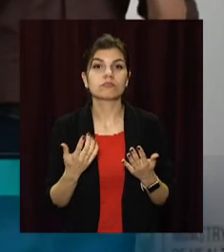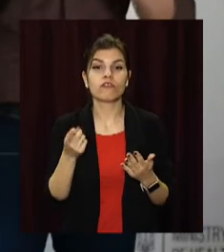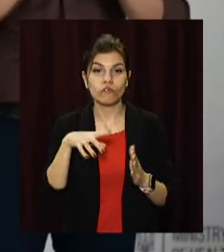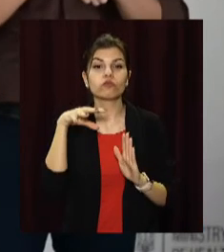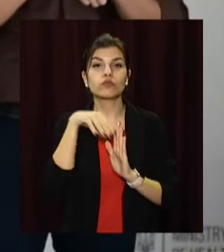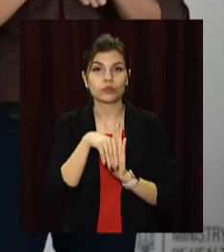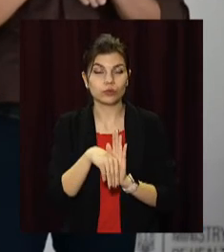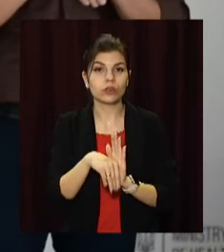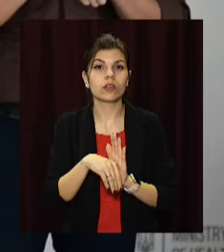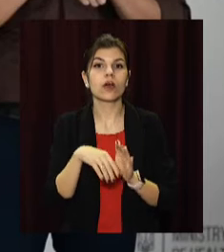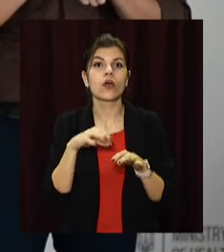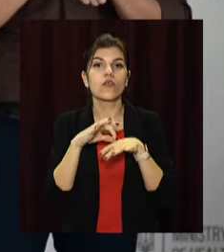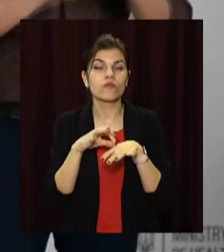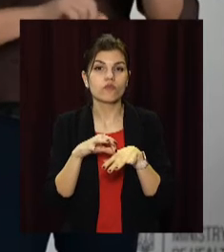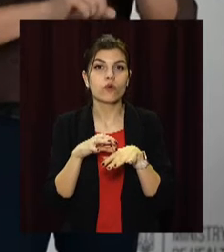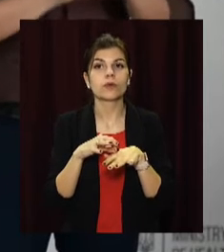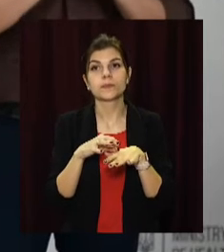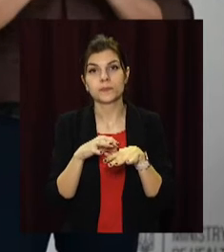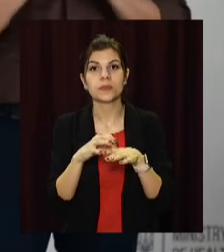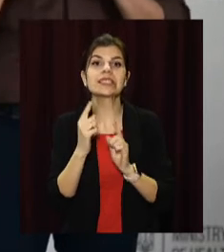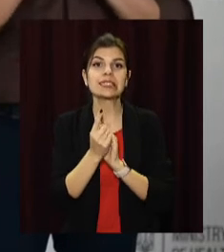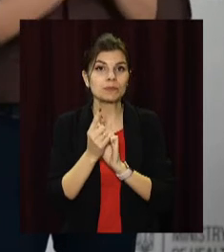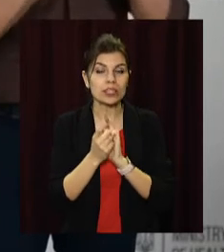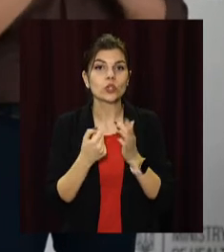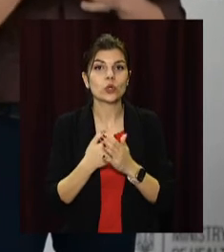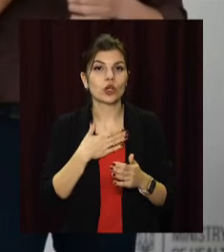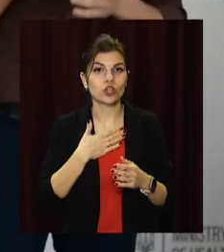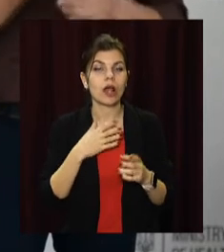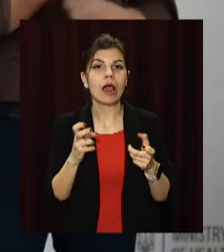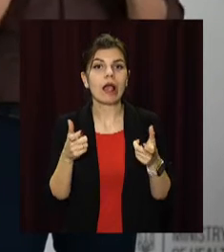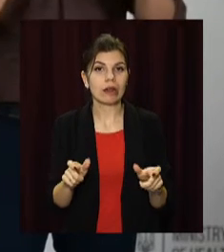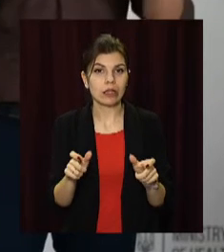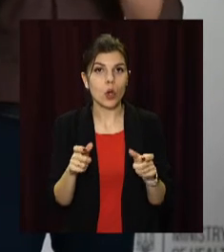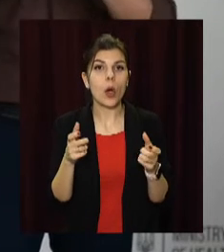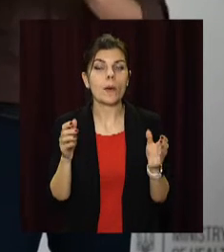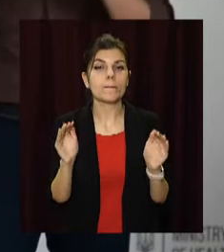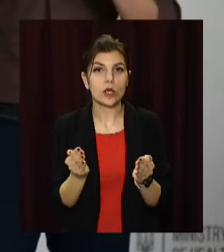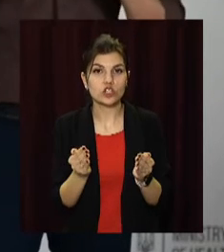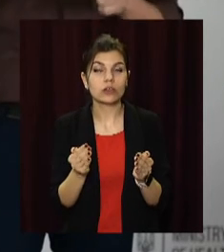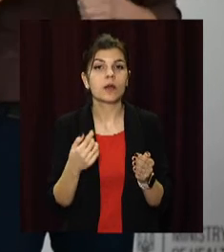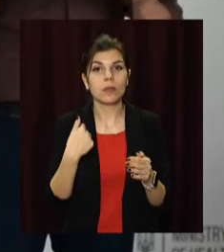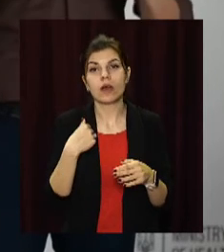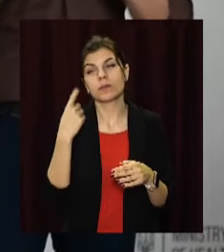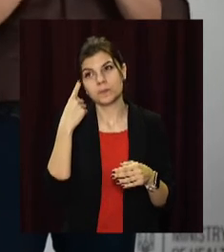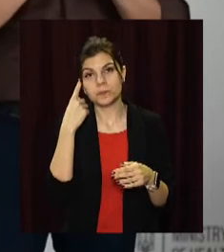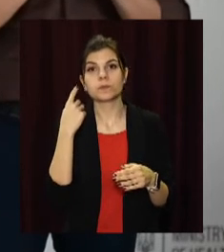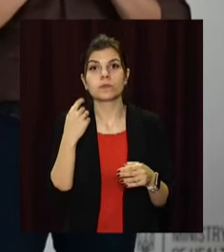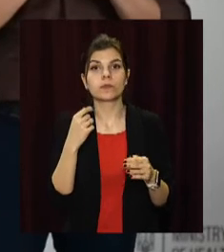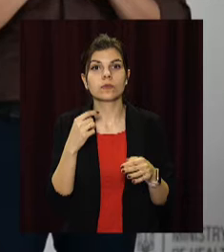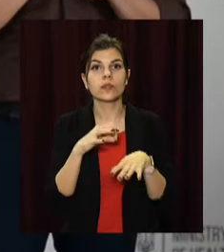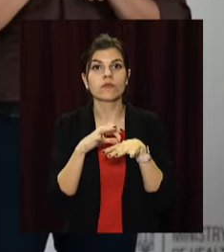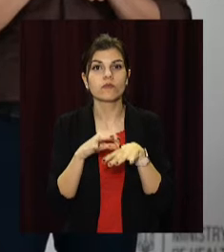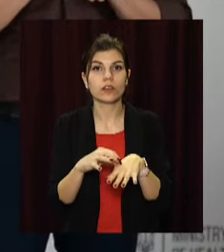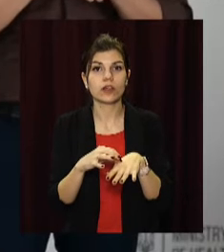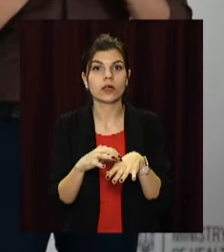числі вводить певне зміни до наших карантинних обмежень. А саме ми ввели